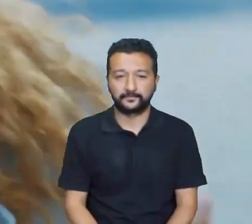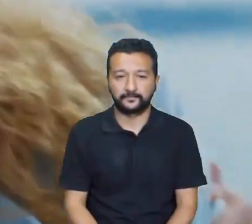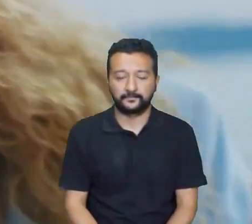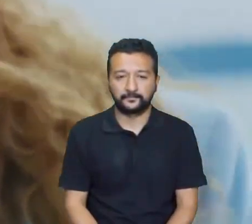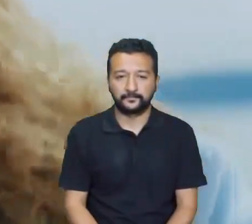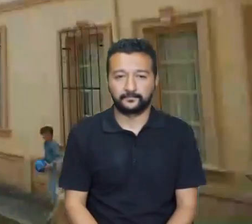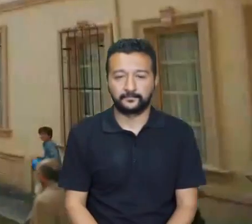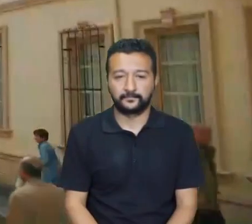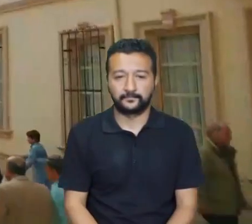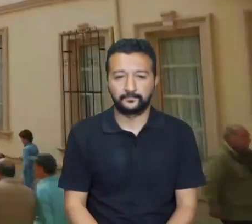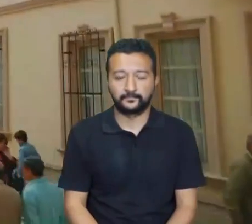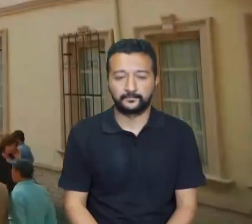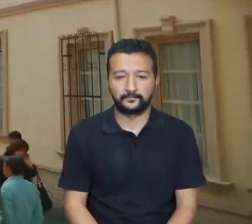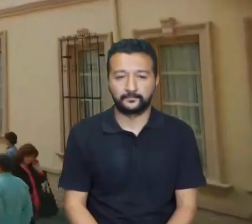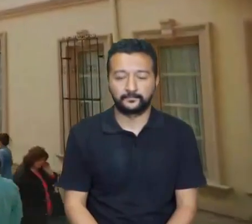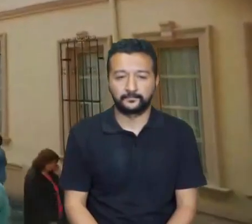Koluna girip omzuna yattı.